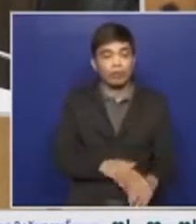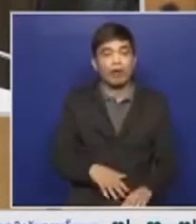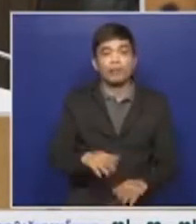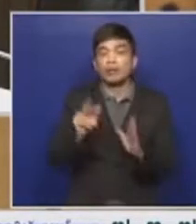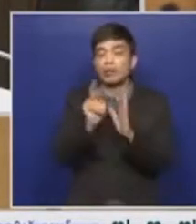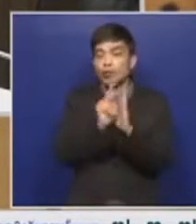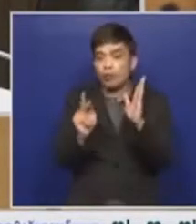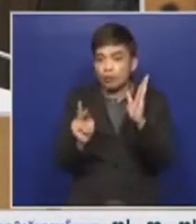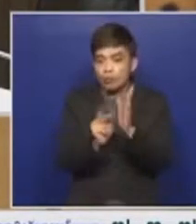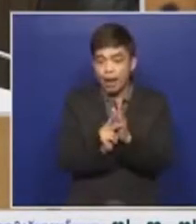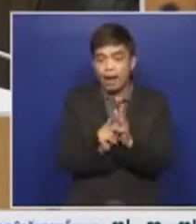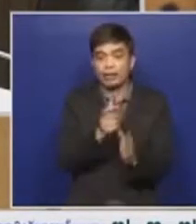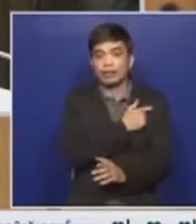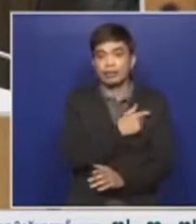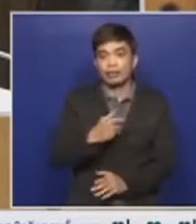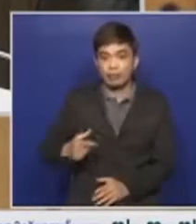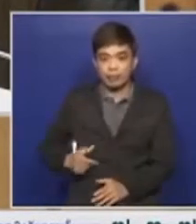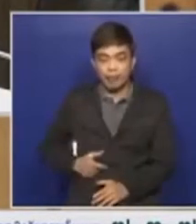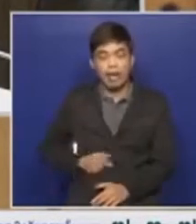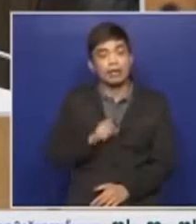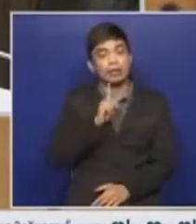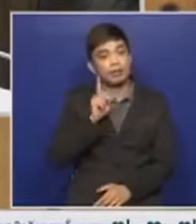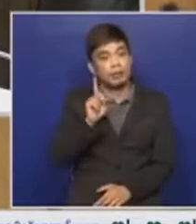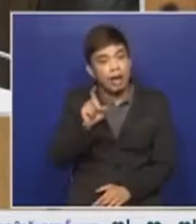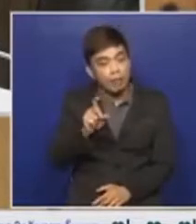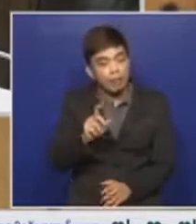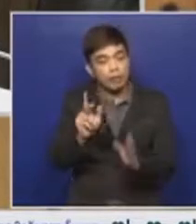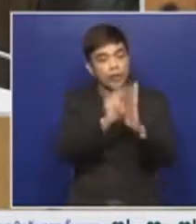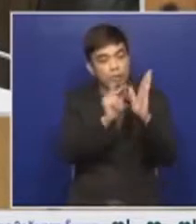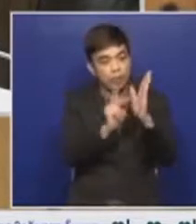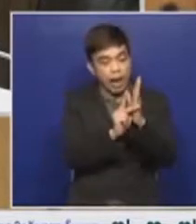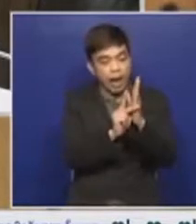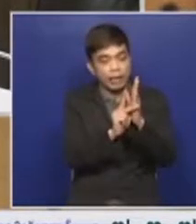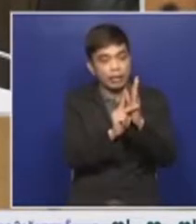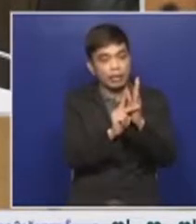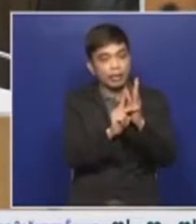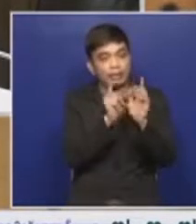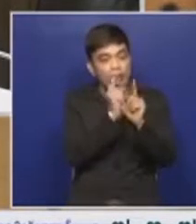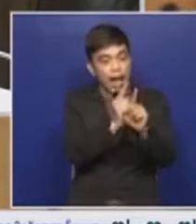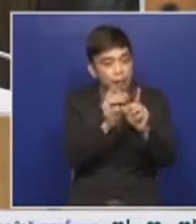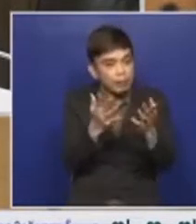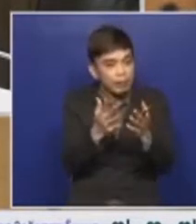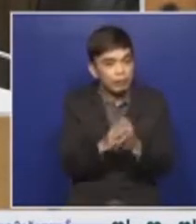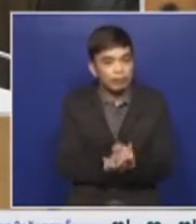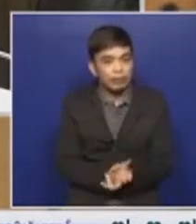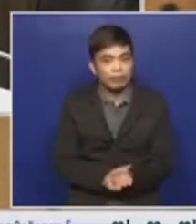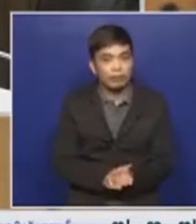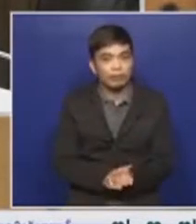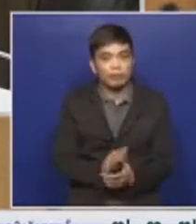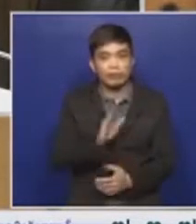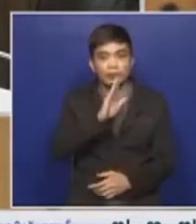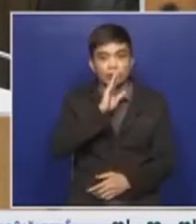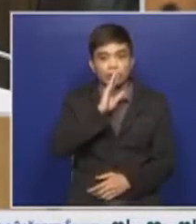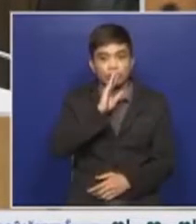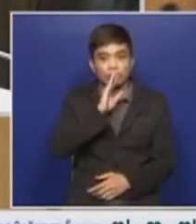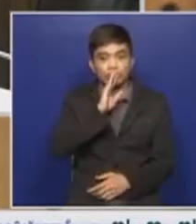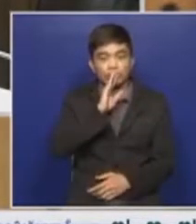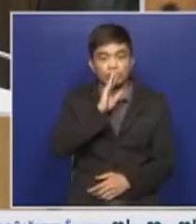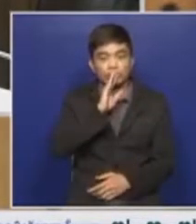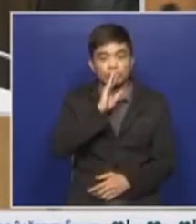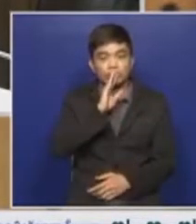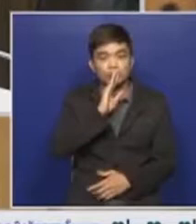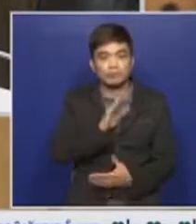กษัตริย์อยู่ใต้และธรรมนูญหรืออย่างไรผมคิดว่าหาพวกท่านไม่ได้นั่งอยู่บนหอคอยงาช้าง